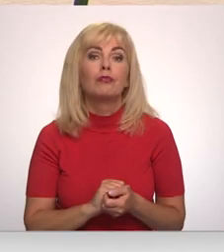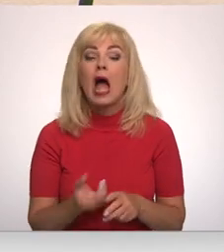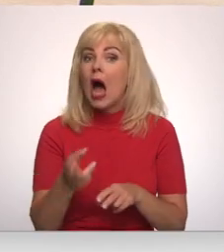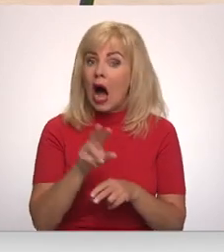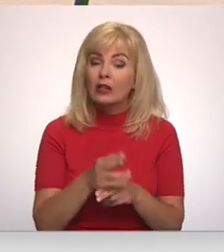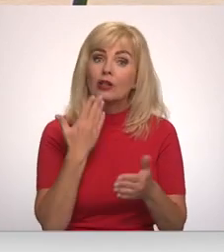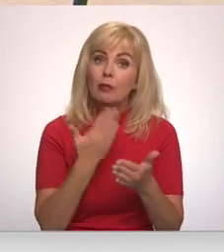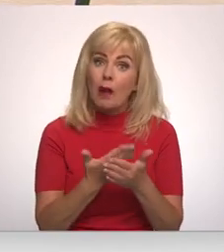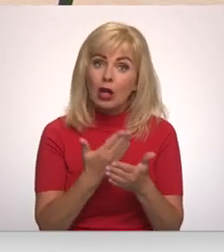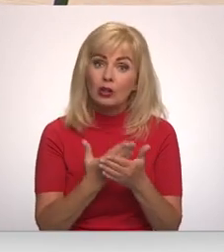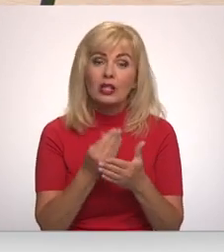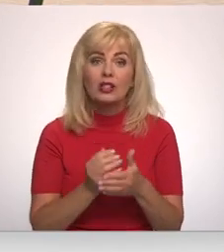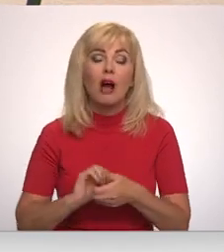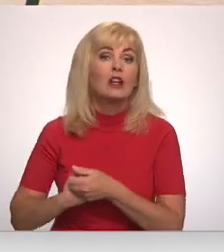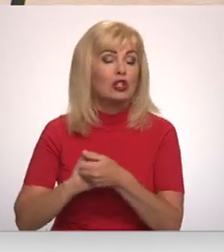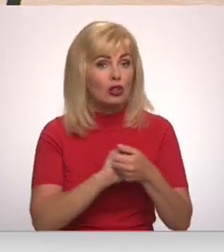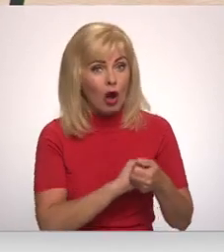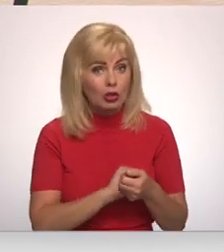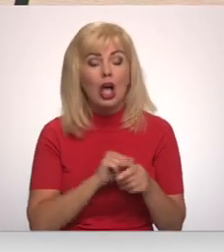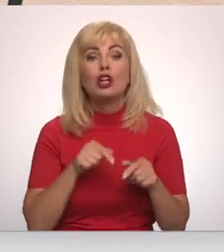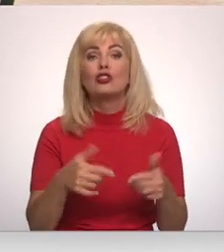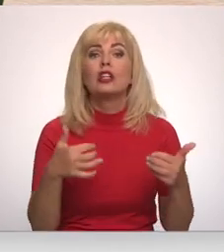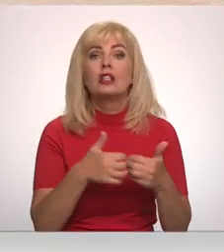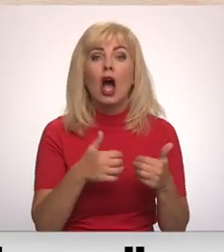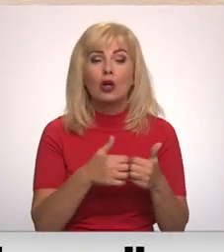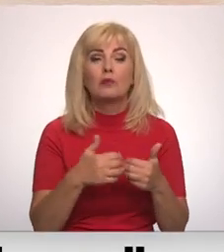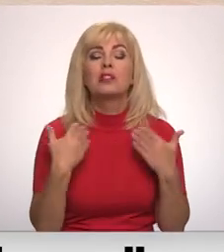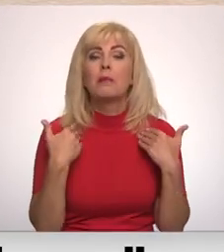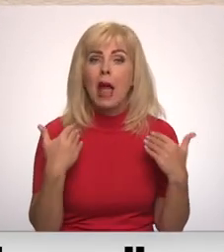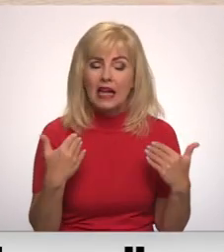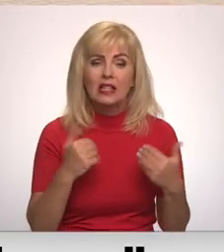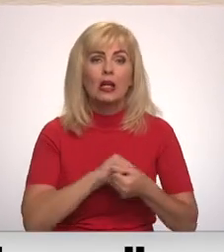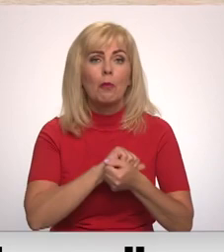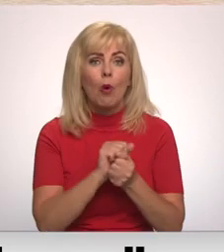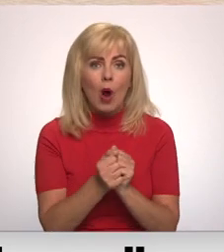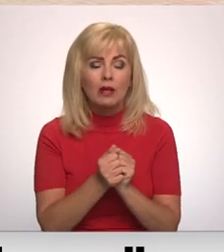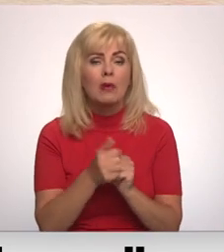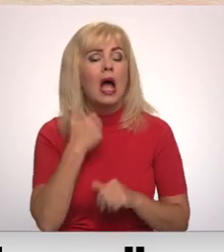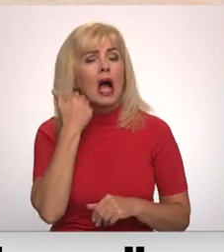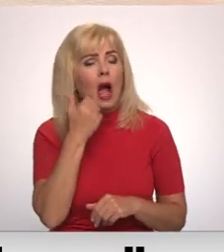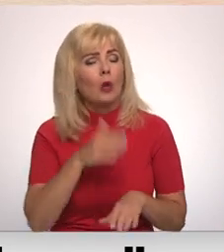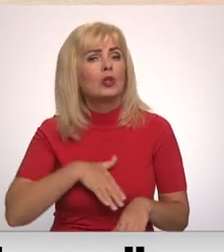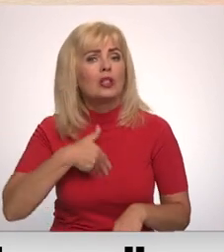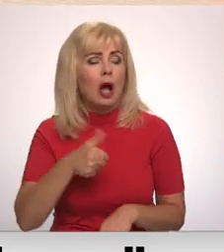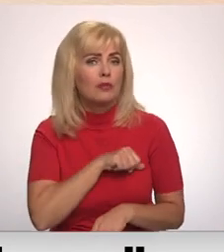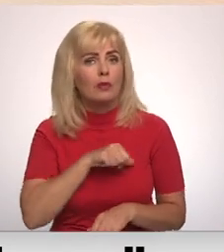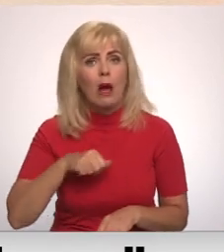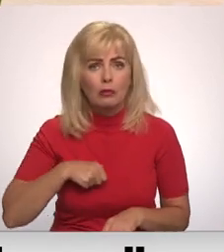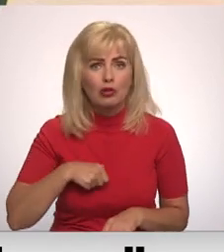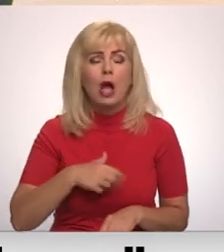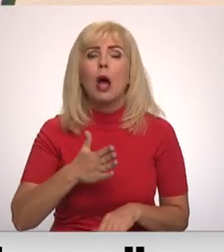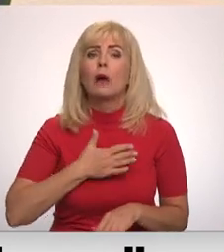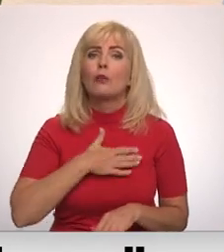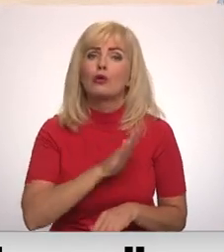Atnācu, lai izrādītu savu solidaritāti. Šis karš mūs spēcīgi moka. Šis kauns un sāpes ir par mums pašiem, par mūsu